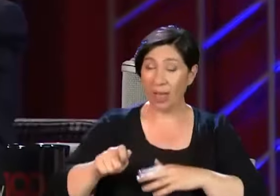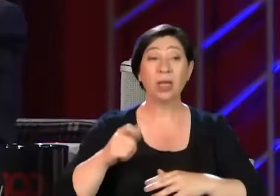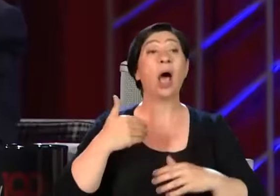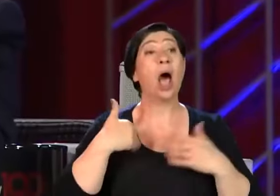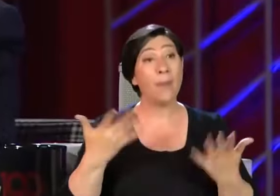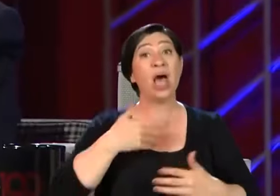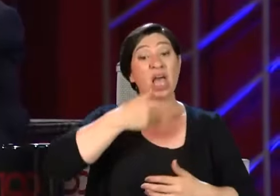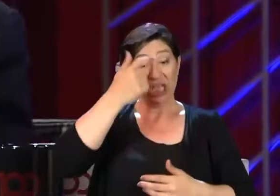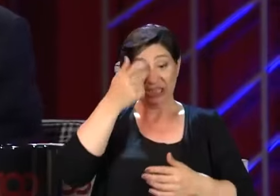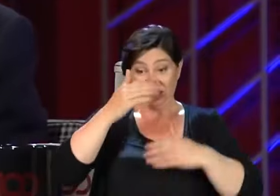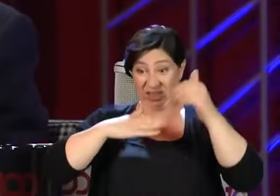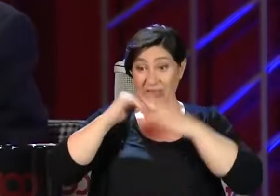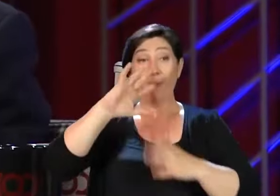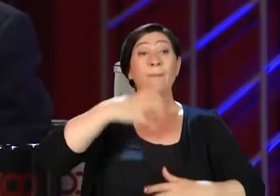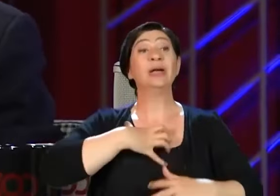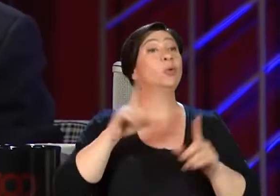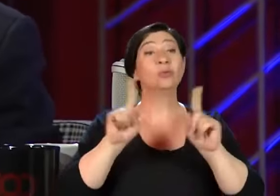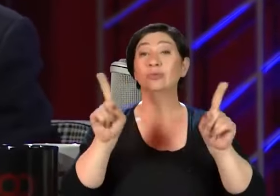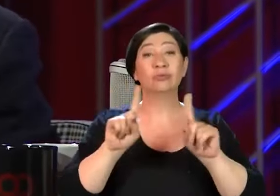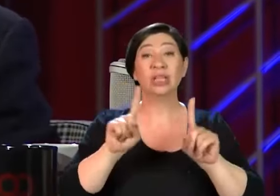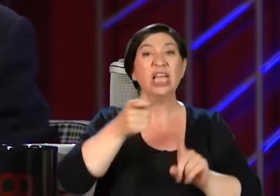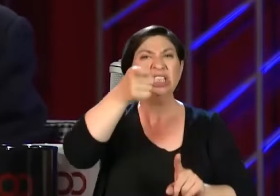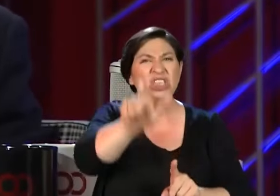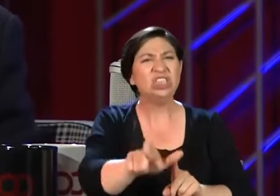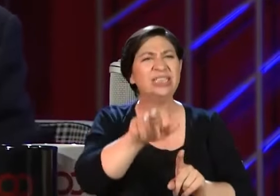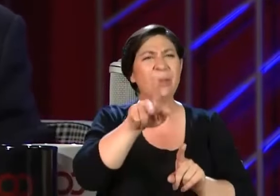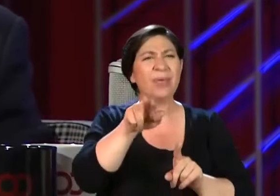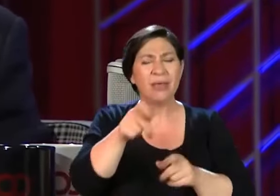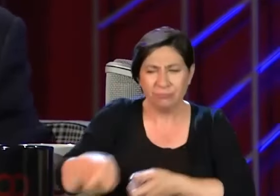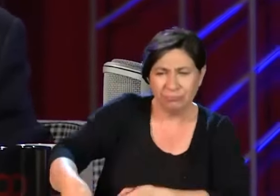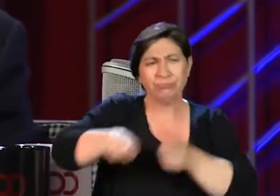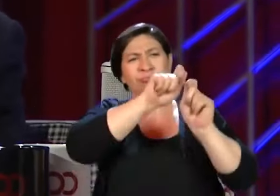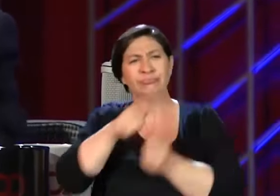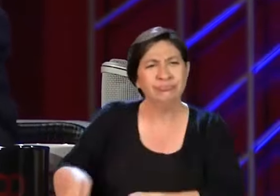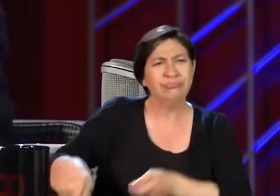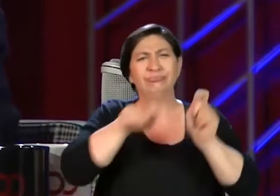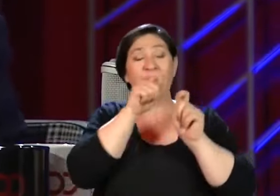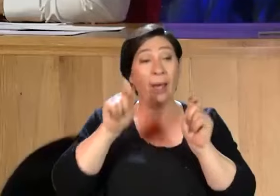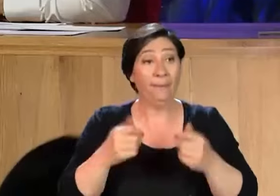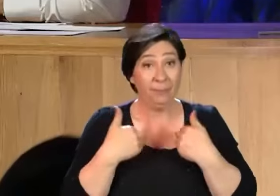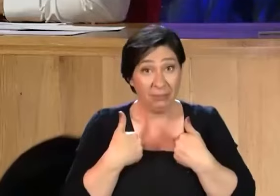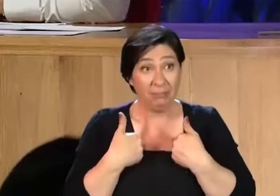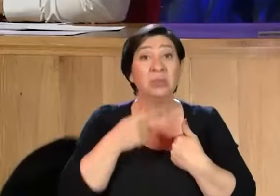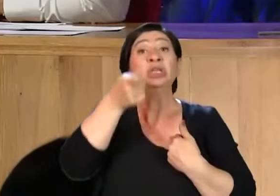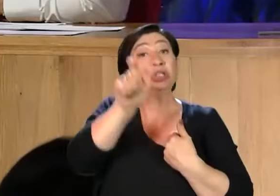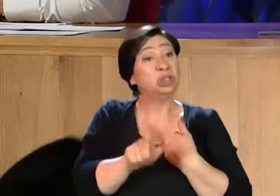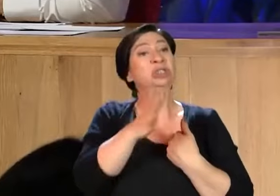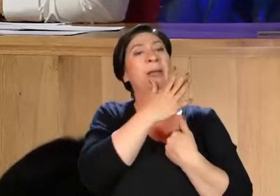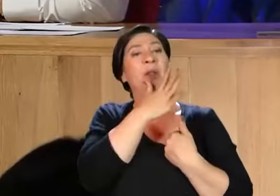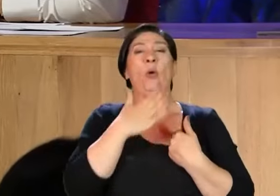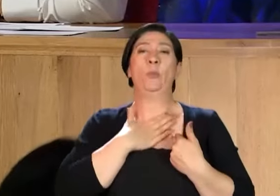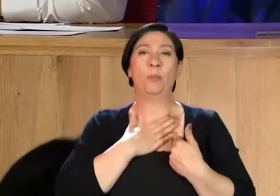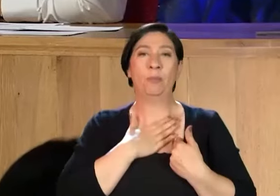ama beni inşaatın patron olarak yetiştirmedi mesela. Orada amelelik yaptırdı. Dolayısıyla işçiyi de hisseden